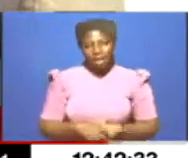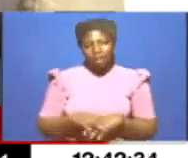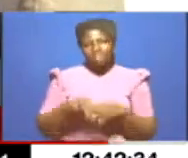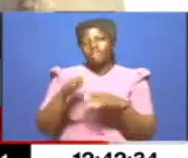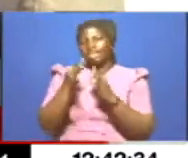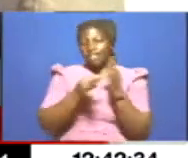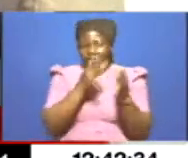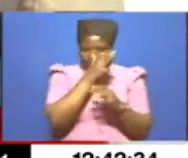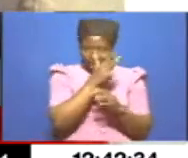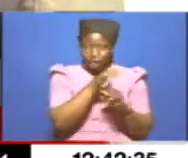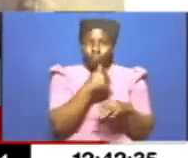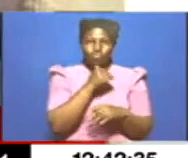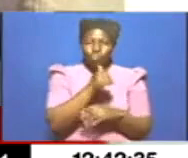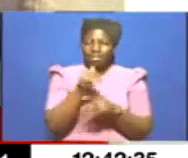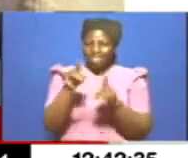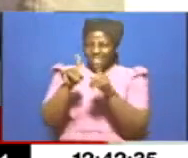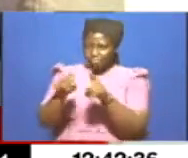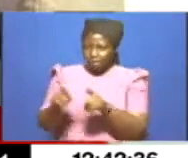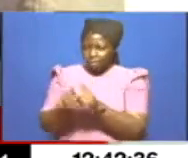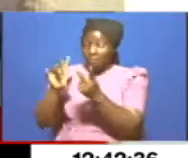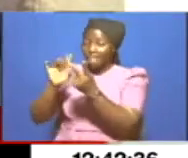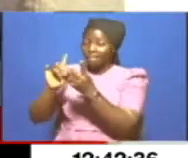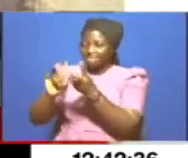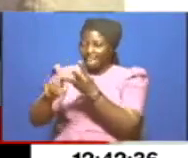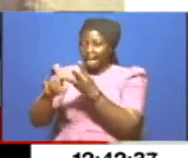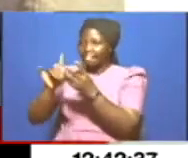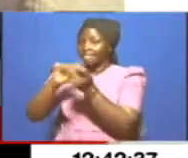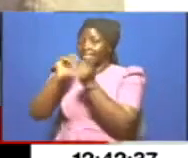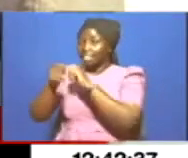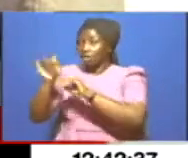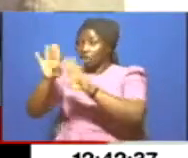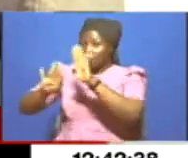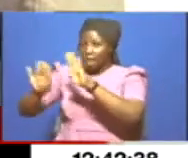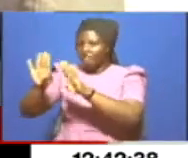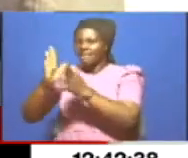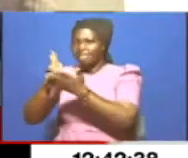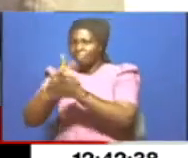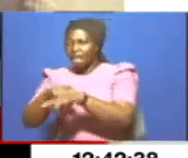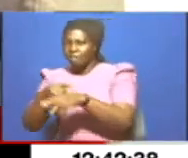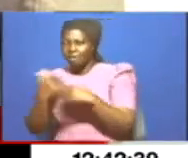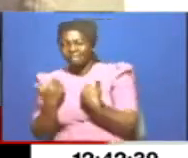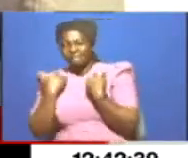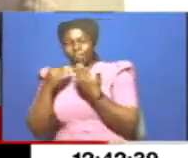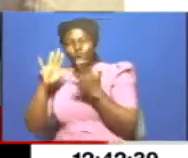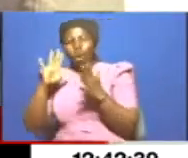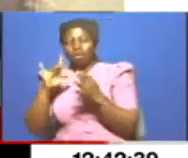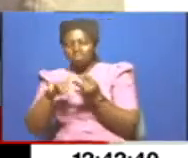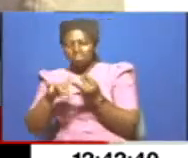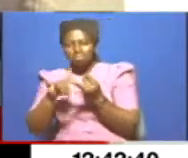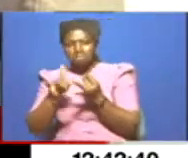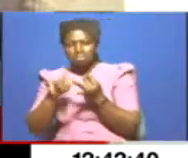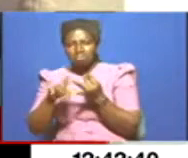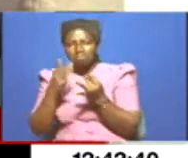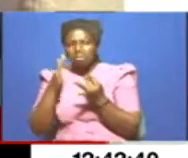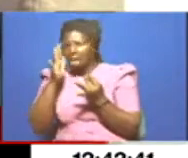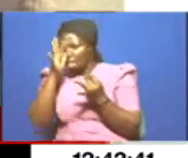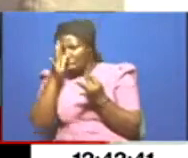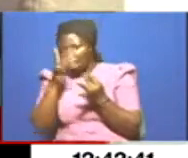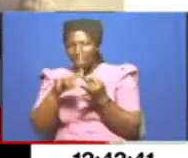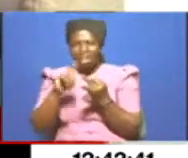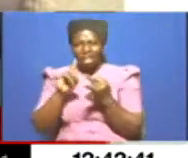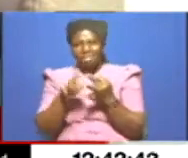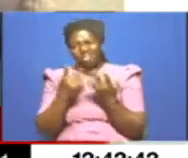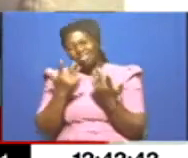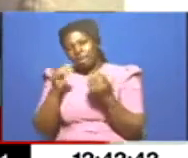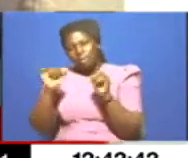unaona vile mtoto anakujibu, unaona vile mtoto amelala sana, ama mambo kama haya, utaweza kuelewa kama mtoto wako ako sawa